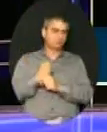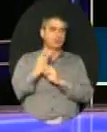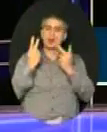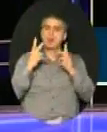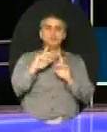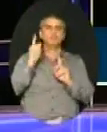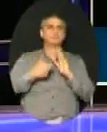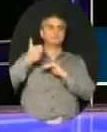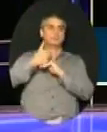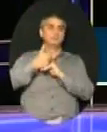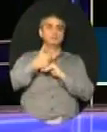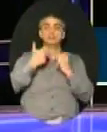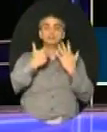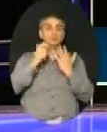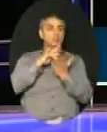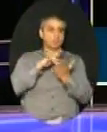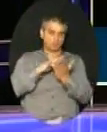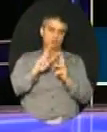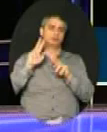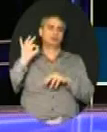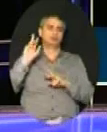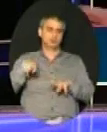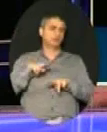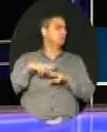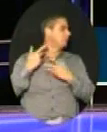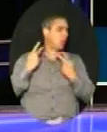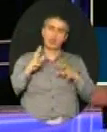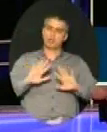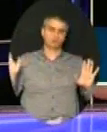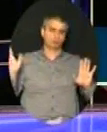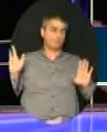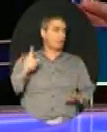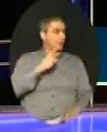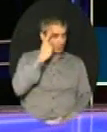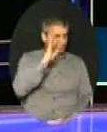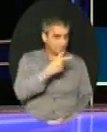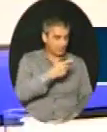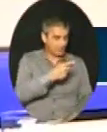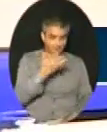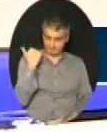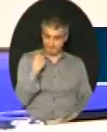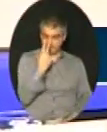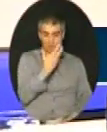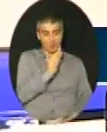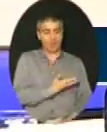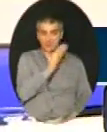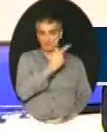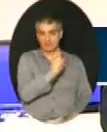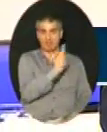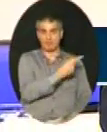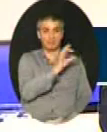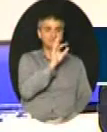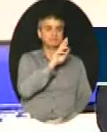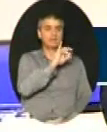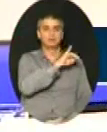משנה מי יהיה. את השישה מנדטים יש לשס ביוק וביקוק, לא משנה מי יהיה המועמד. אבל אתה יודע מה גלסנר? בעבר ראינו את הרב עובדיה והזכירה אותו